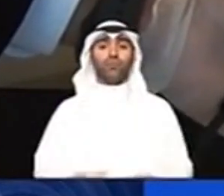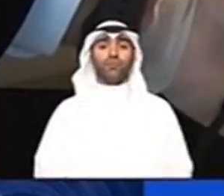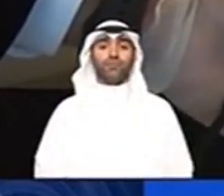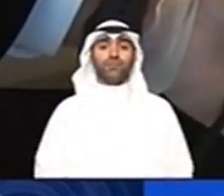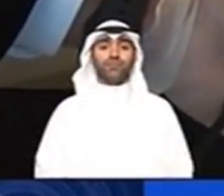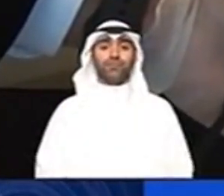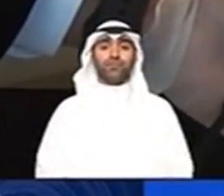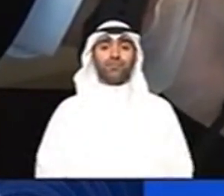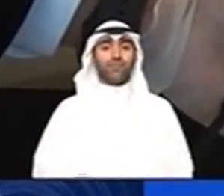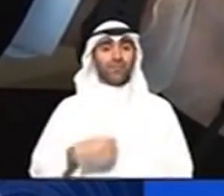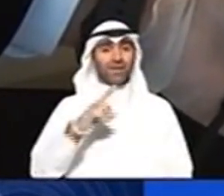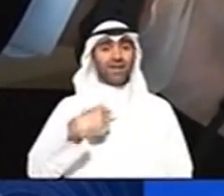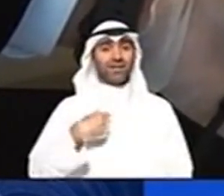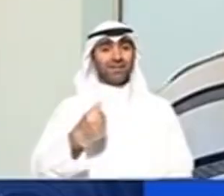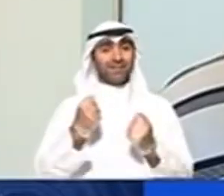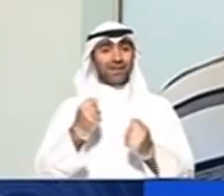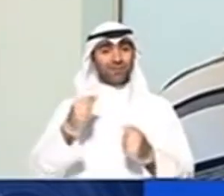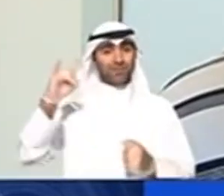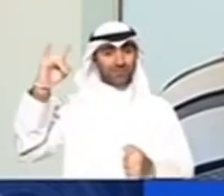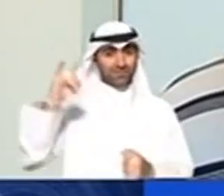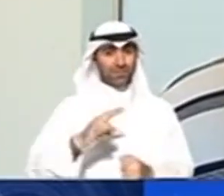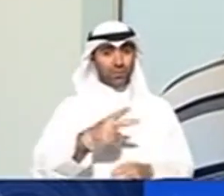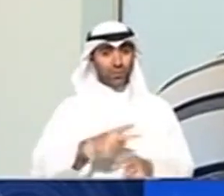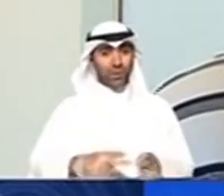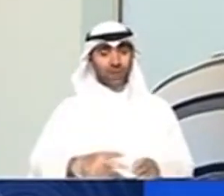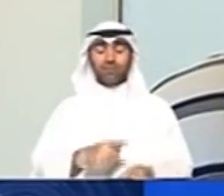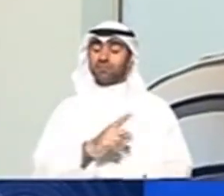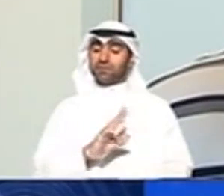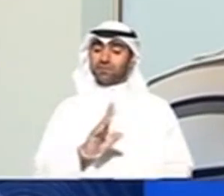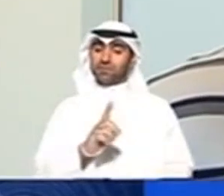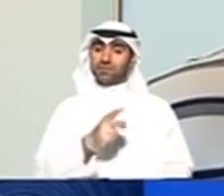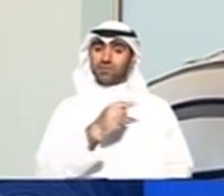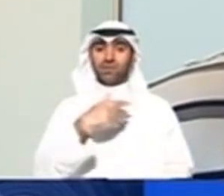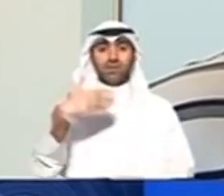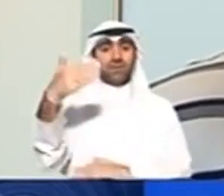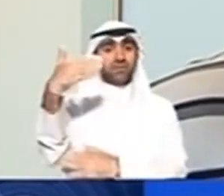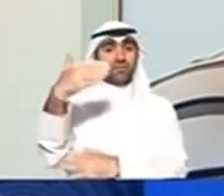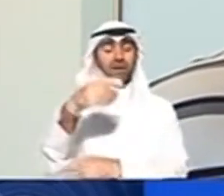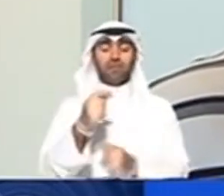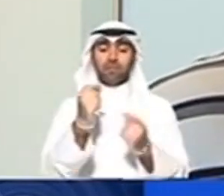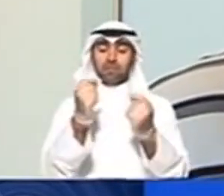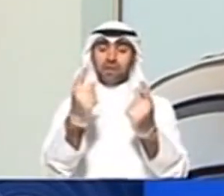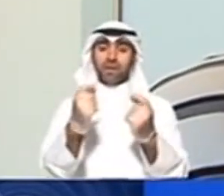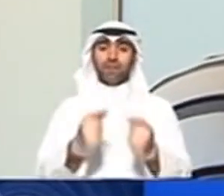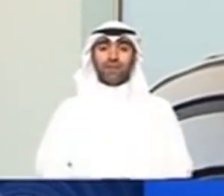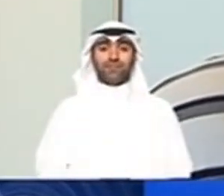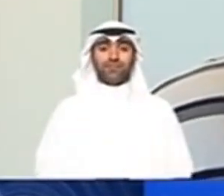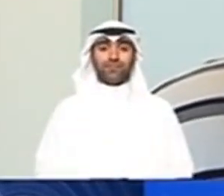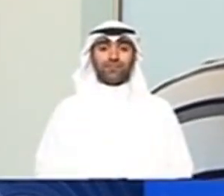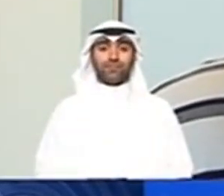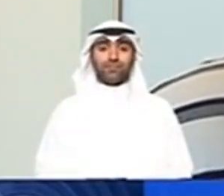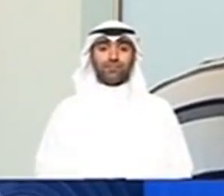السبل خاصة في موضوع السياحة. المنطقة اللي احنا كنا فيها ما كان فيها سفارة كويتية ولا قنصلية كويتية،